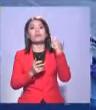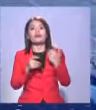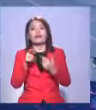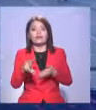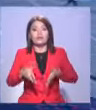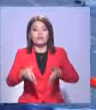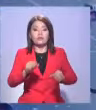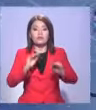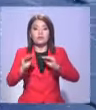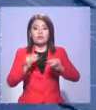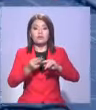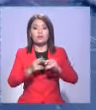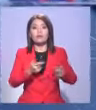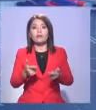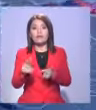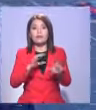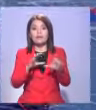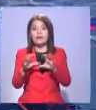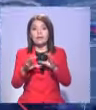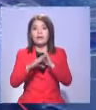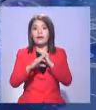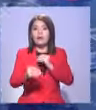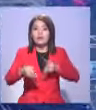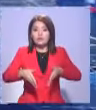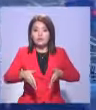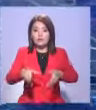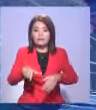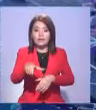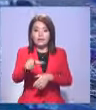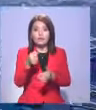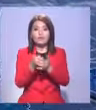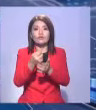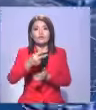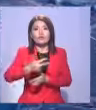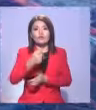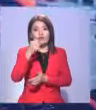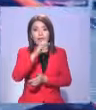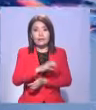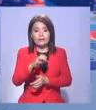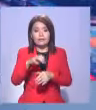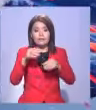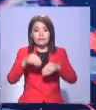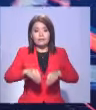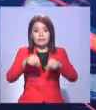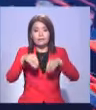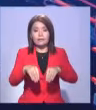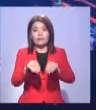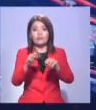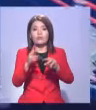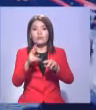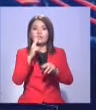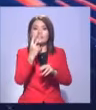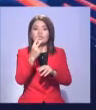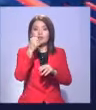Жол қозғалысын қауіпсіздігін қамтамасыз ету мақсатында автокөлік жолына 20-шы қыркүйекке дейін құм төгіледі. Ал жол құрылысының жобасы 2 жылға жоспарланған.